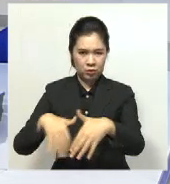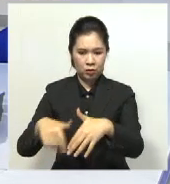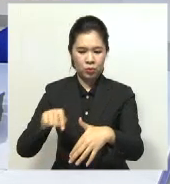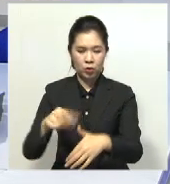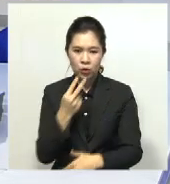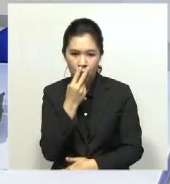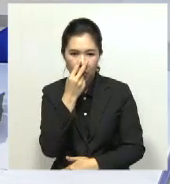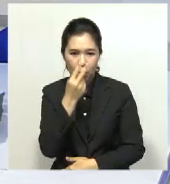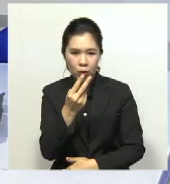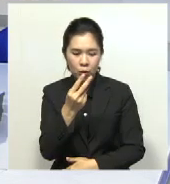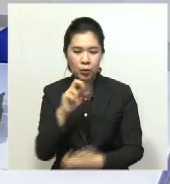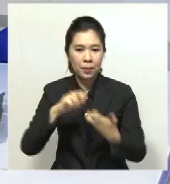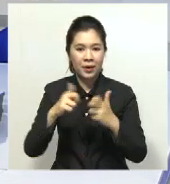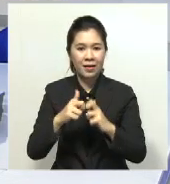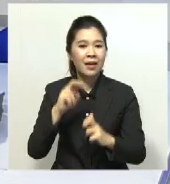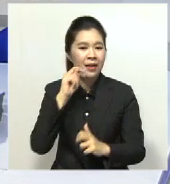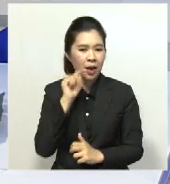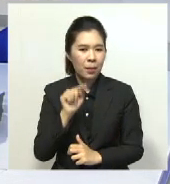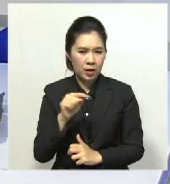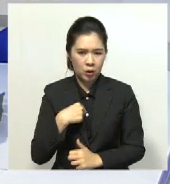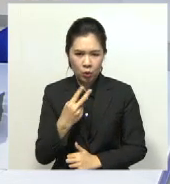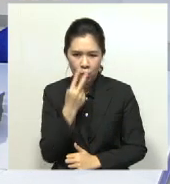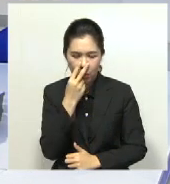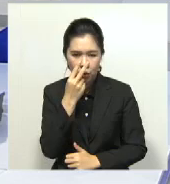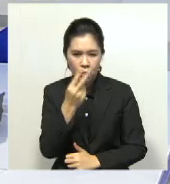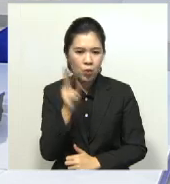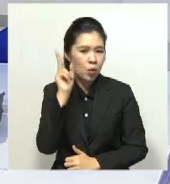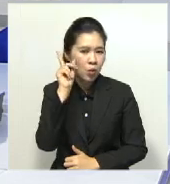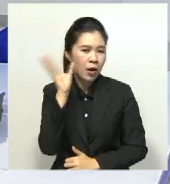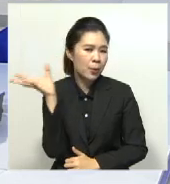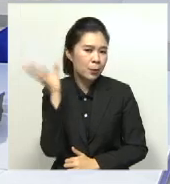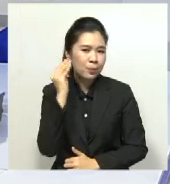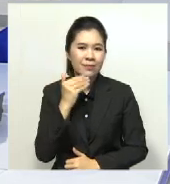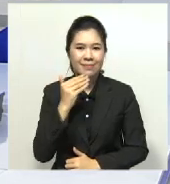ที่เฝ้าติดตามสถานการณ์อยู่ก็ยังคงเฝ้าติดตามสถานการณ์ข่าวอย่างต่อเนื่องค่ะ